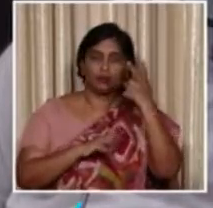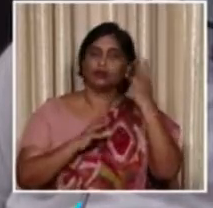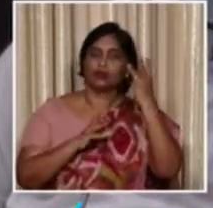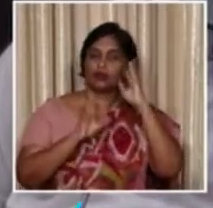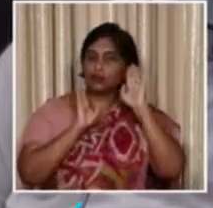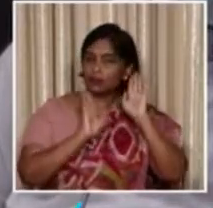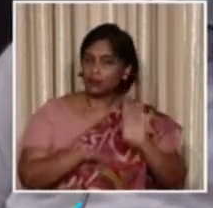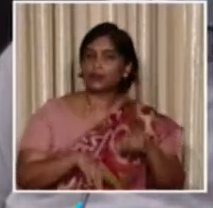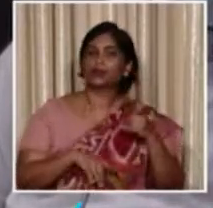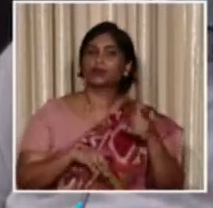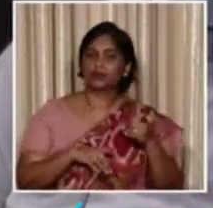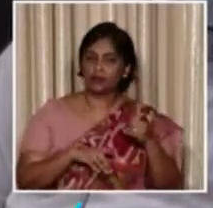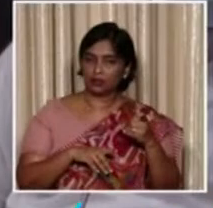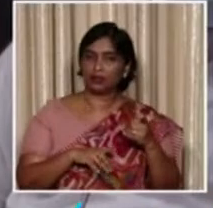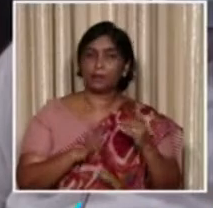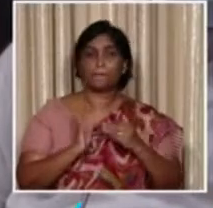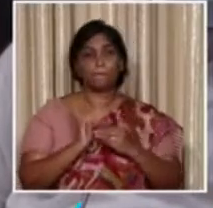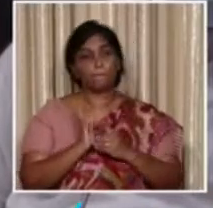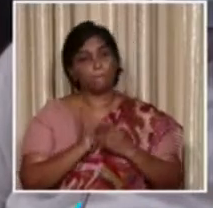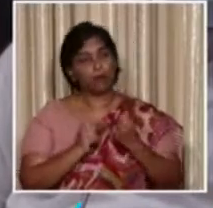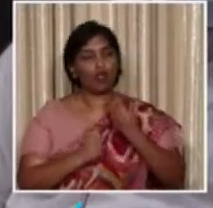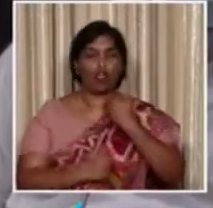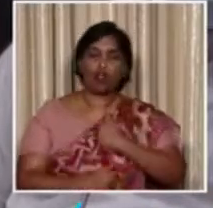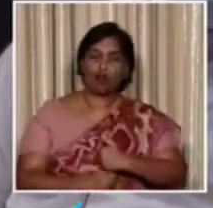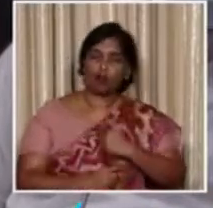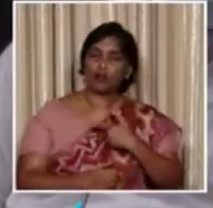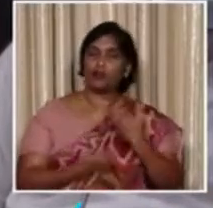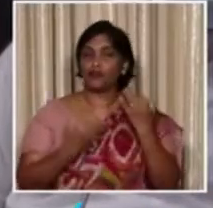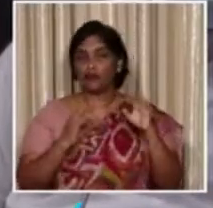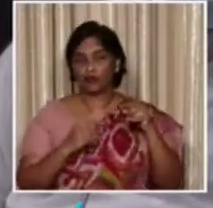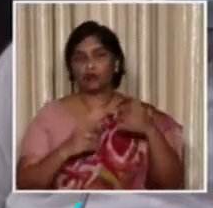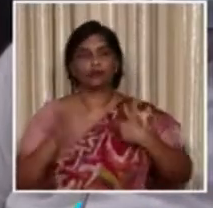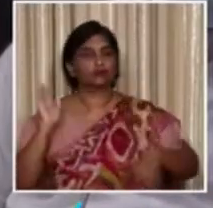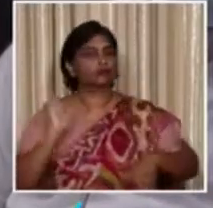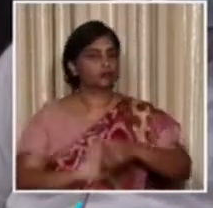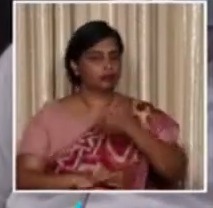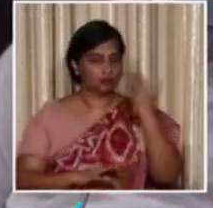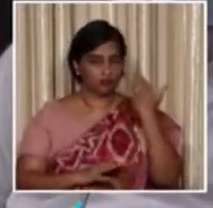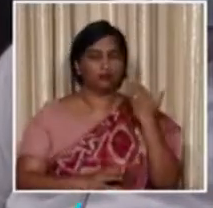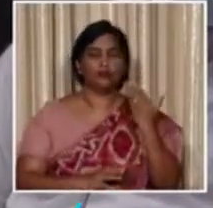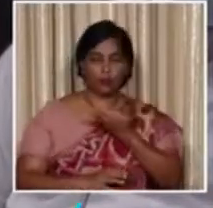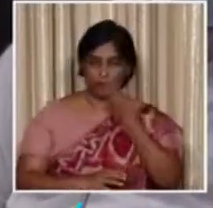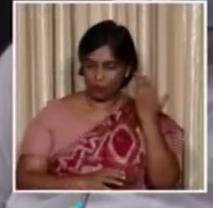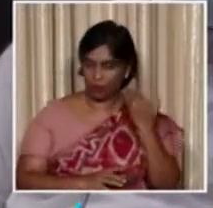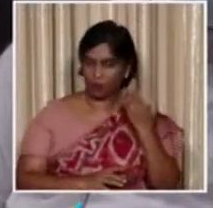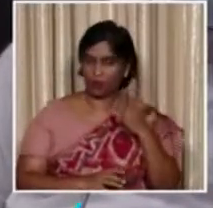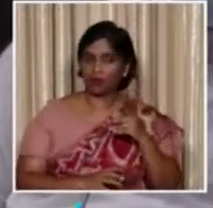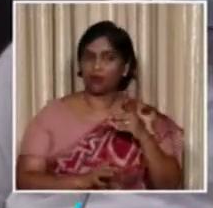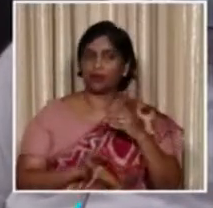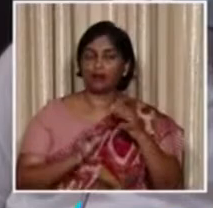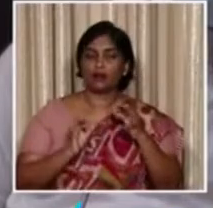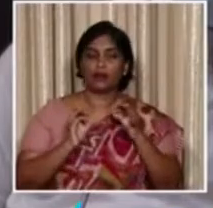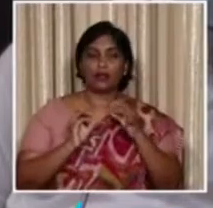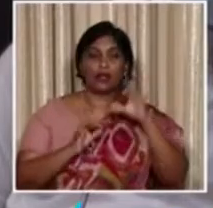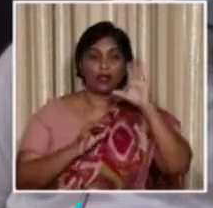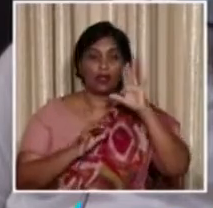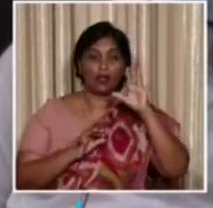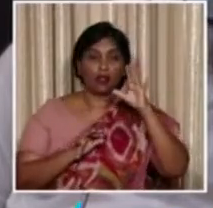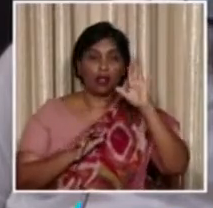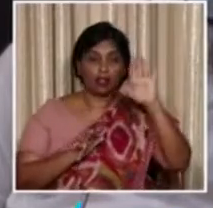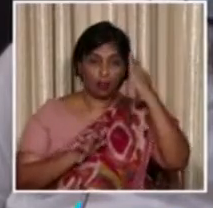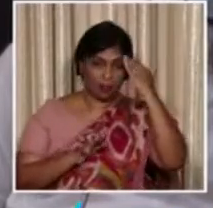ඕන මිලියන් ගානක ඔපරේෂන් එකක් කරගෙන යන්න පුළුවන්කම තිබෙනවා. බණ්ඩාරනායක මැතිණියගේ